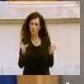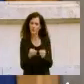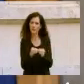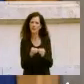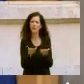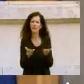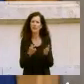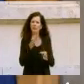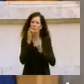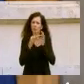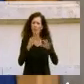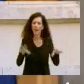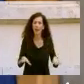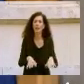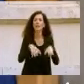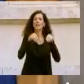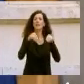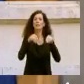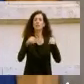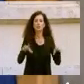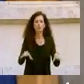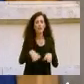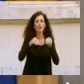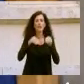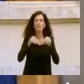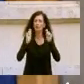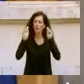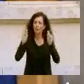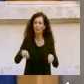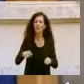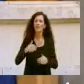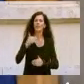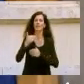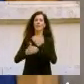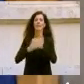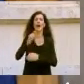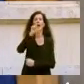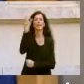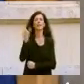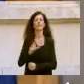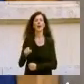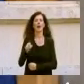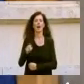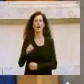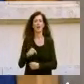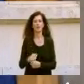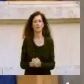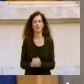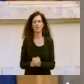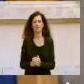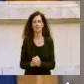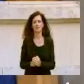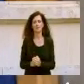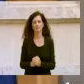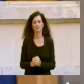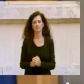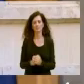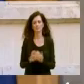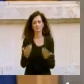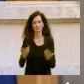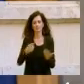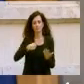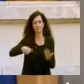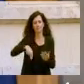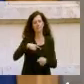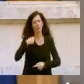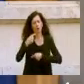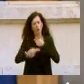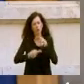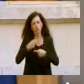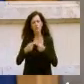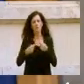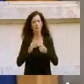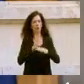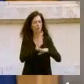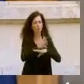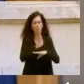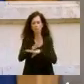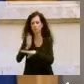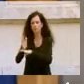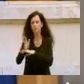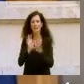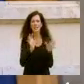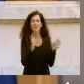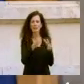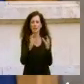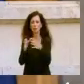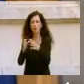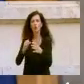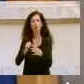di rilancio del nostro paese dobbiamo continuare a intervenire per tanti settori che sono in grave